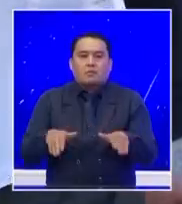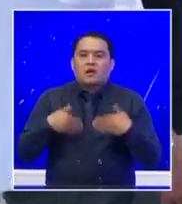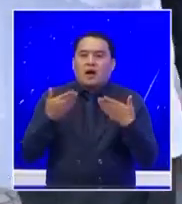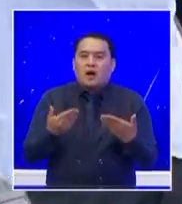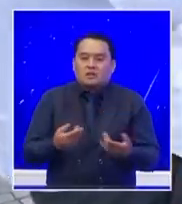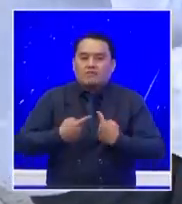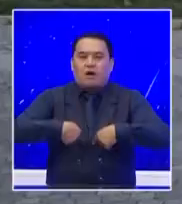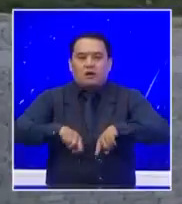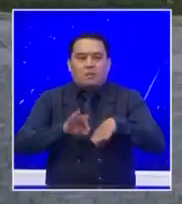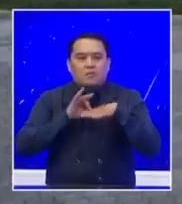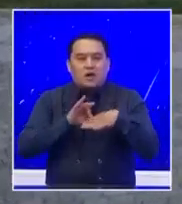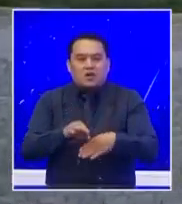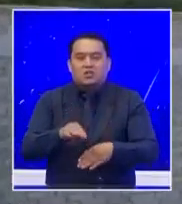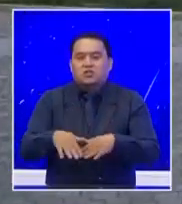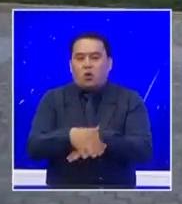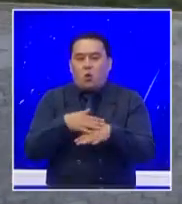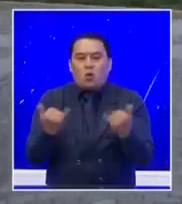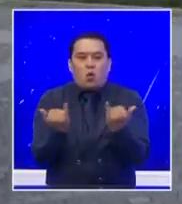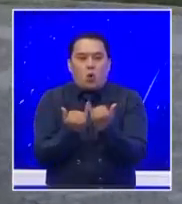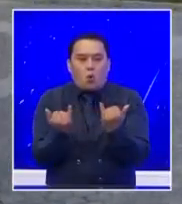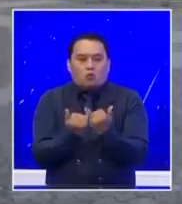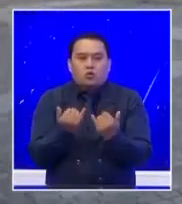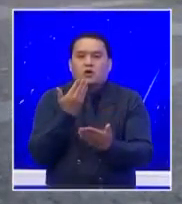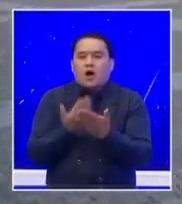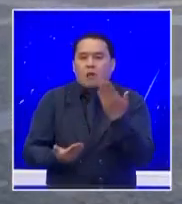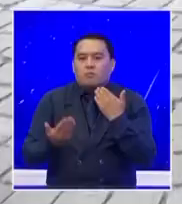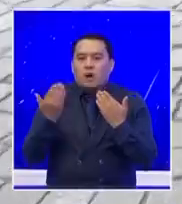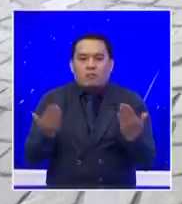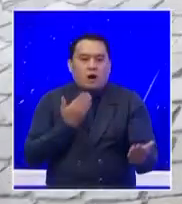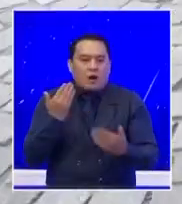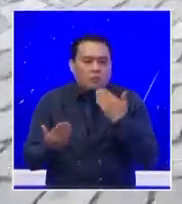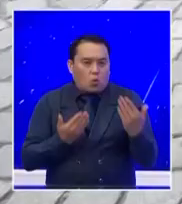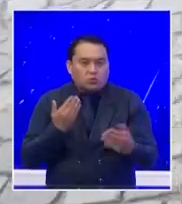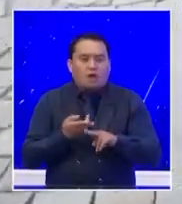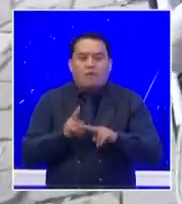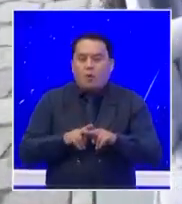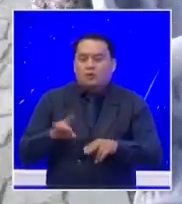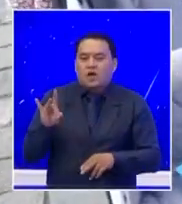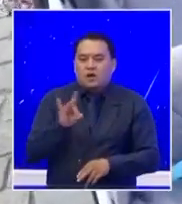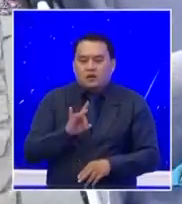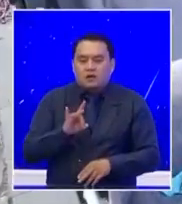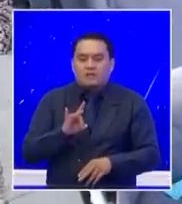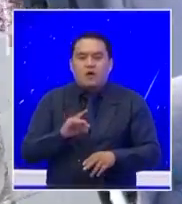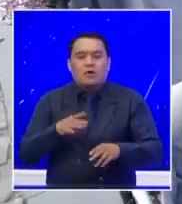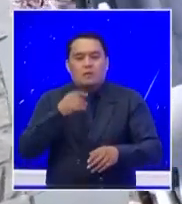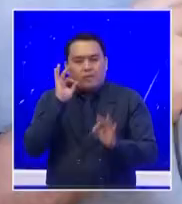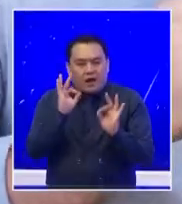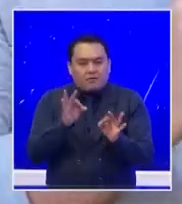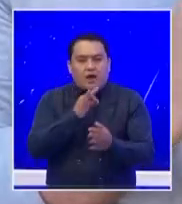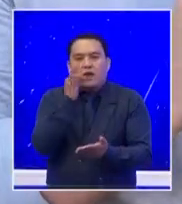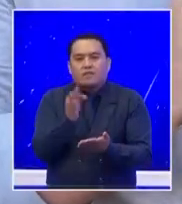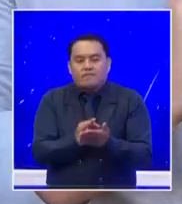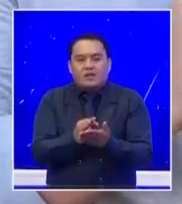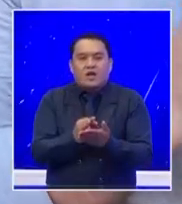этих организаций провели среди жителей и гостей города мини-викторину на тему государственных символов страны. Награду за правильный ответ участникам